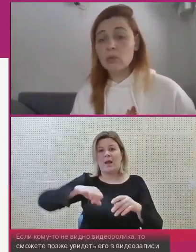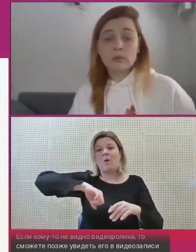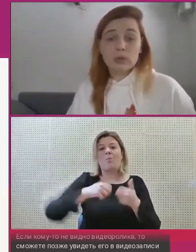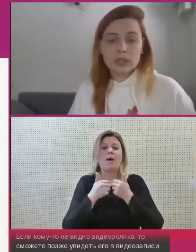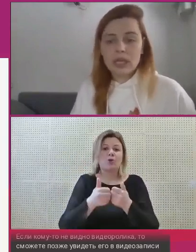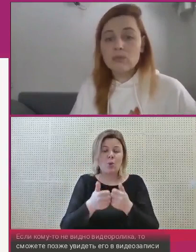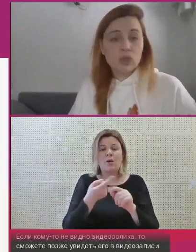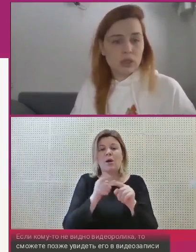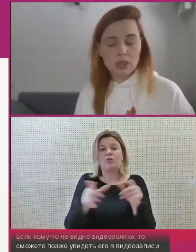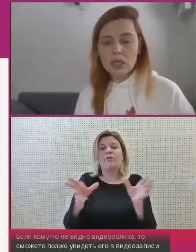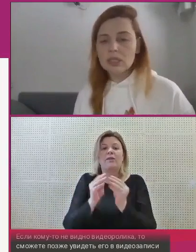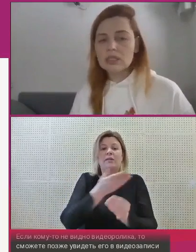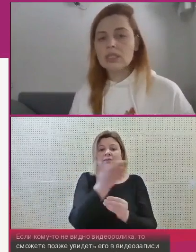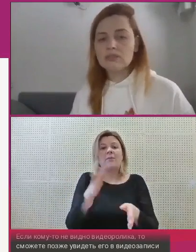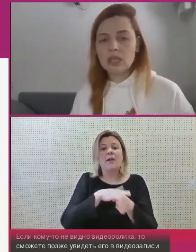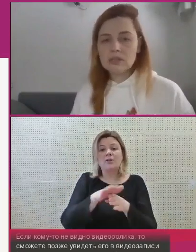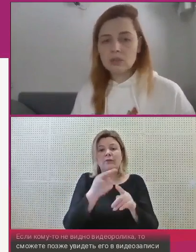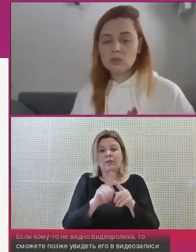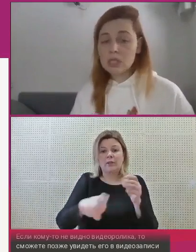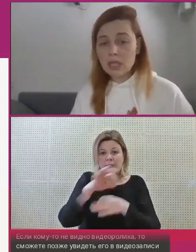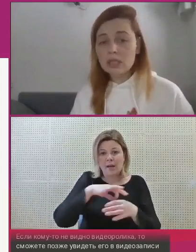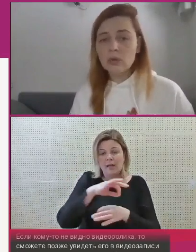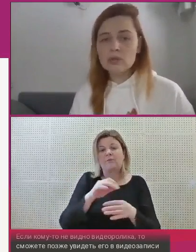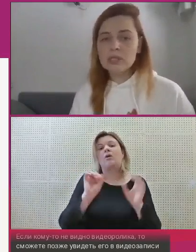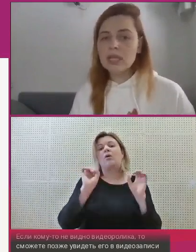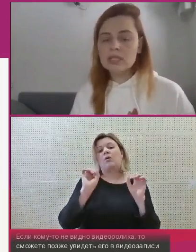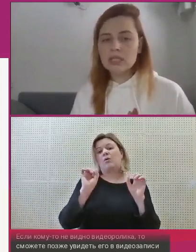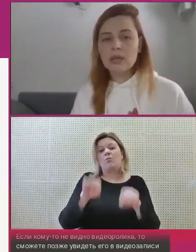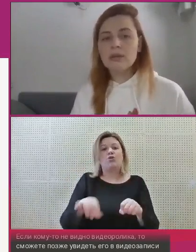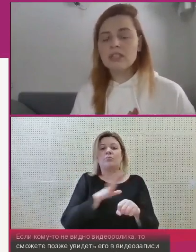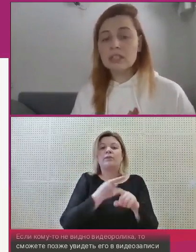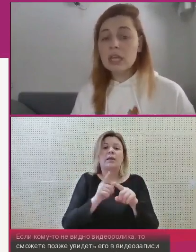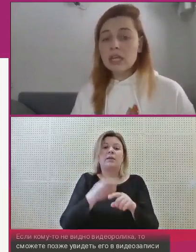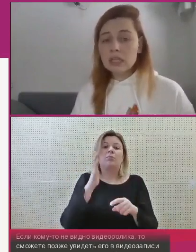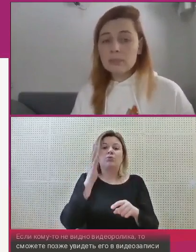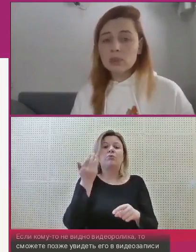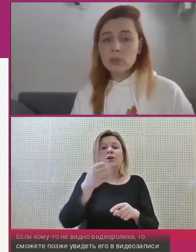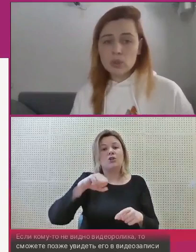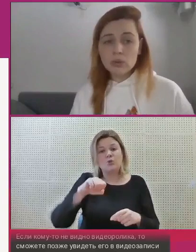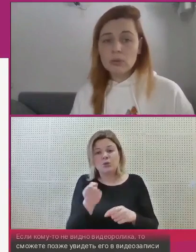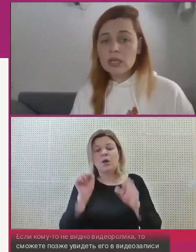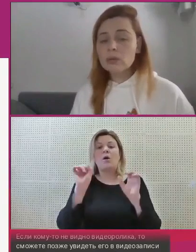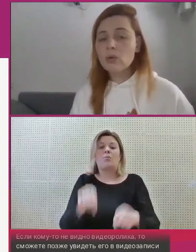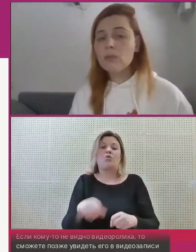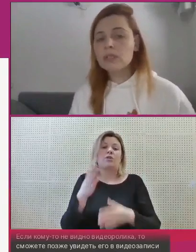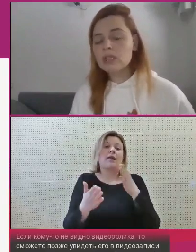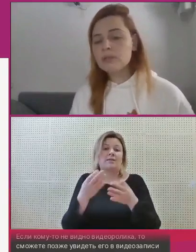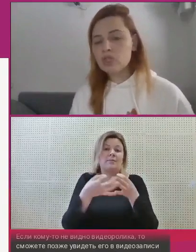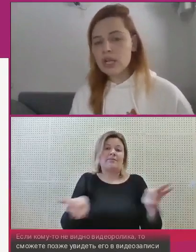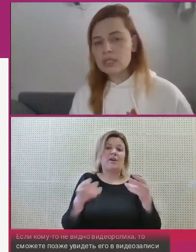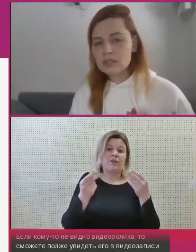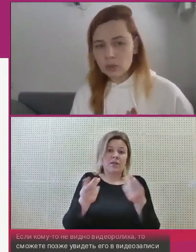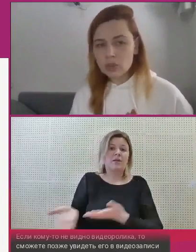проект, могут быть друзья, можно, если есть финансовый ресурс, нанять такого специалиста, да, и проводить. И потихонечку набираться опыт